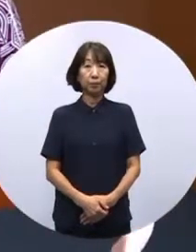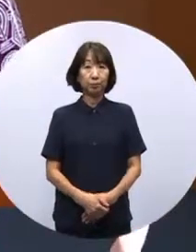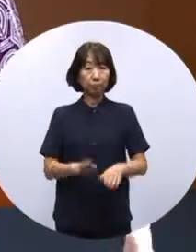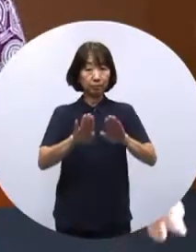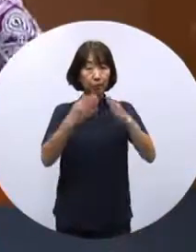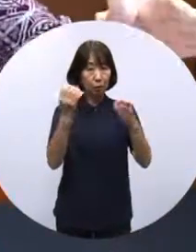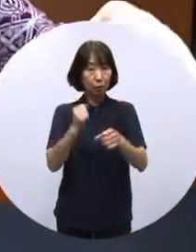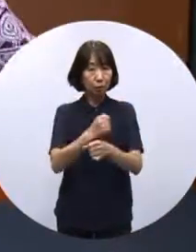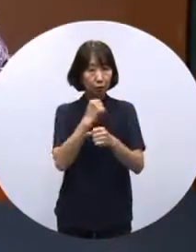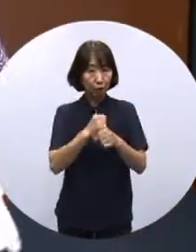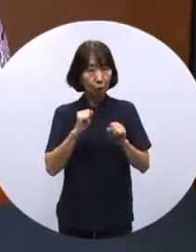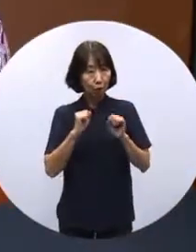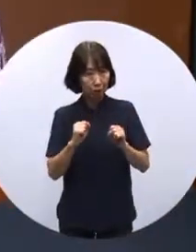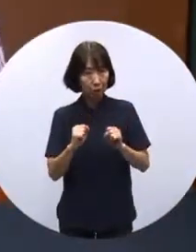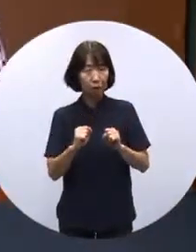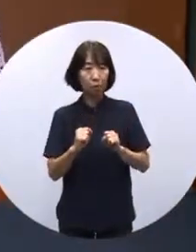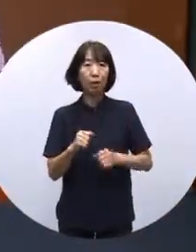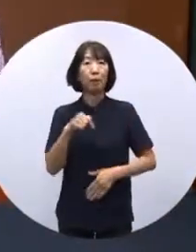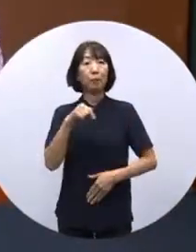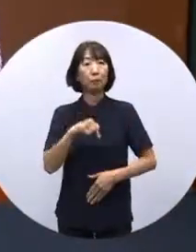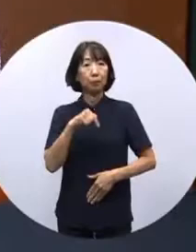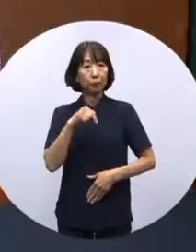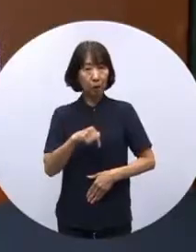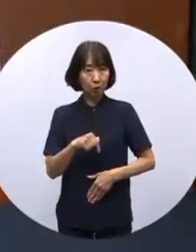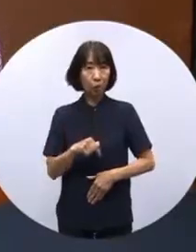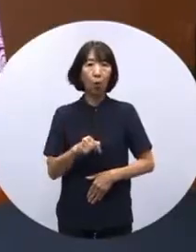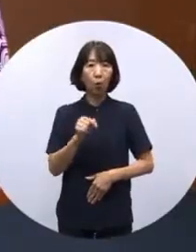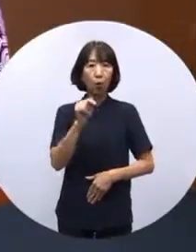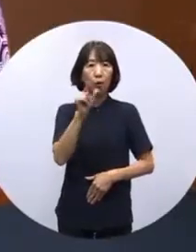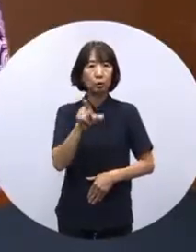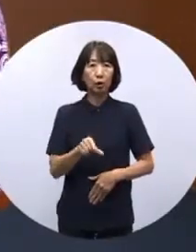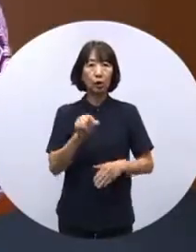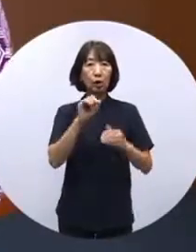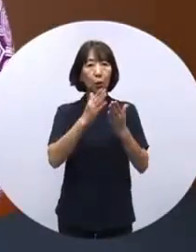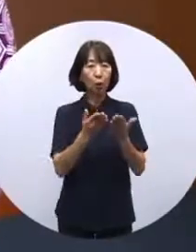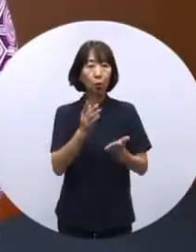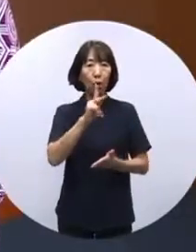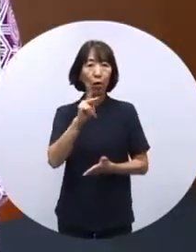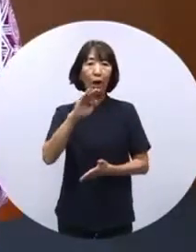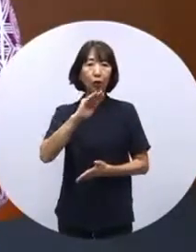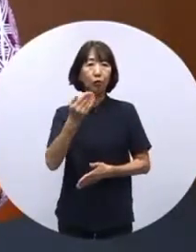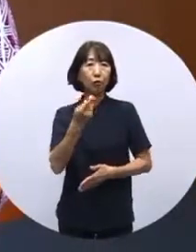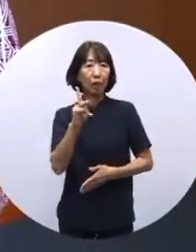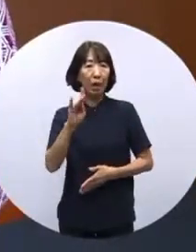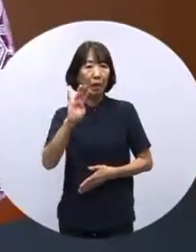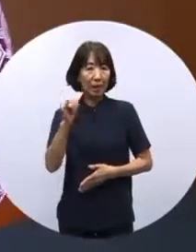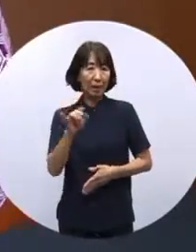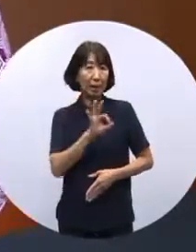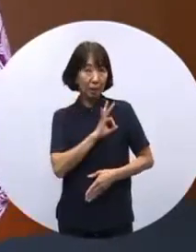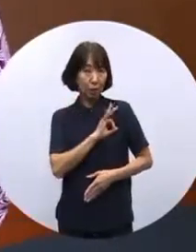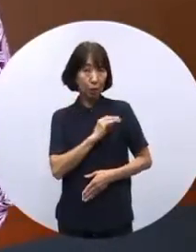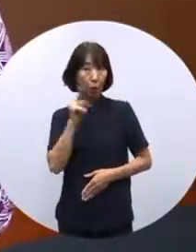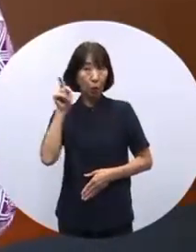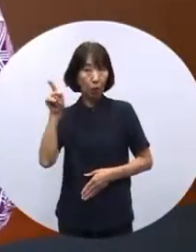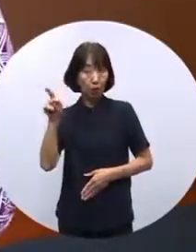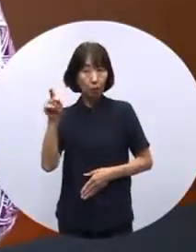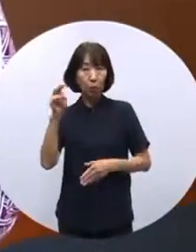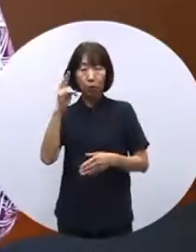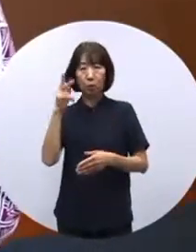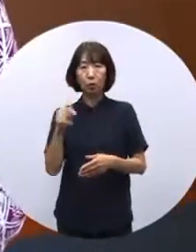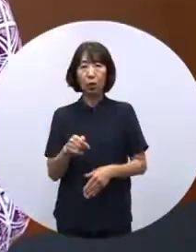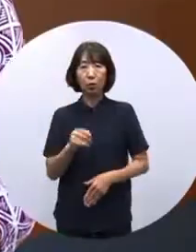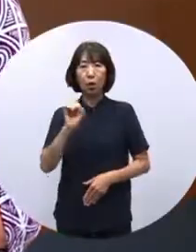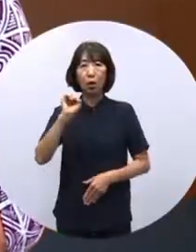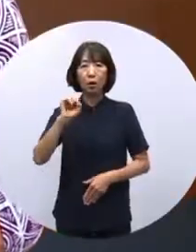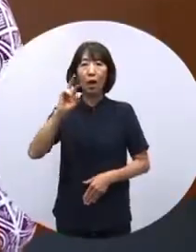開封作業を行っているのは、茅ヶ崎市美術館の月本学芸員と、ホノルル美術館の皿岡